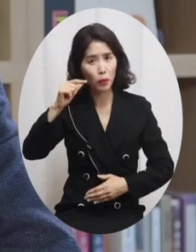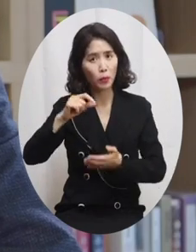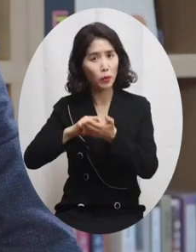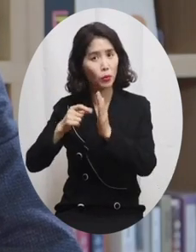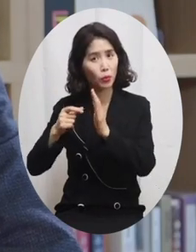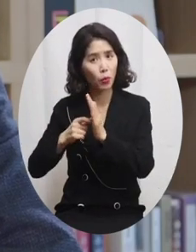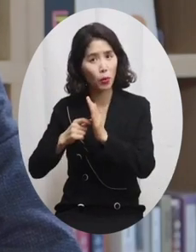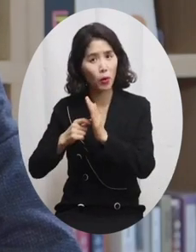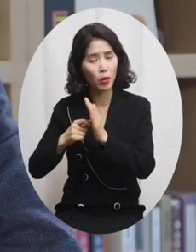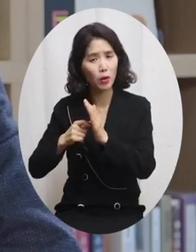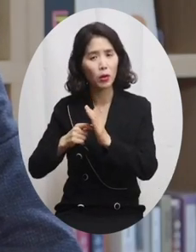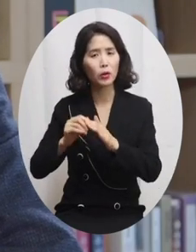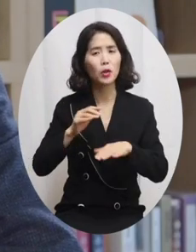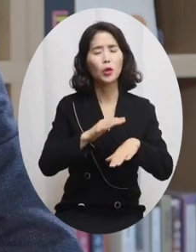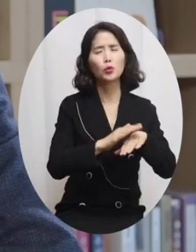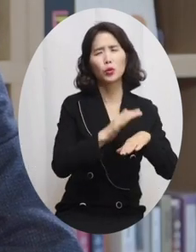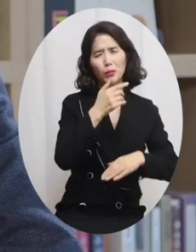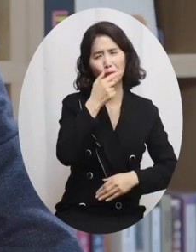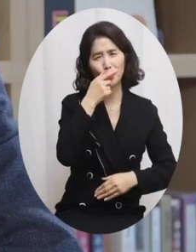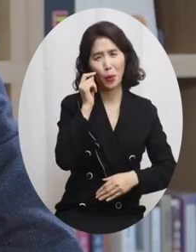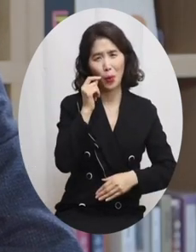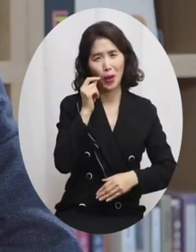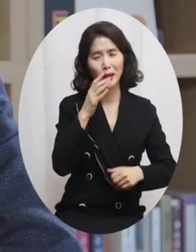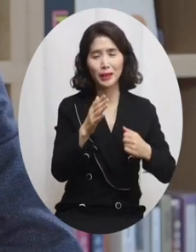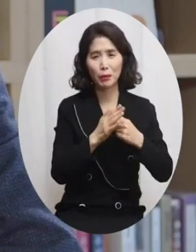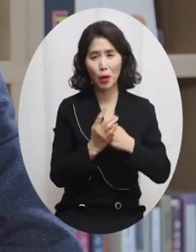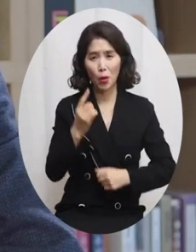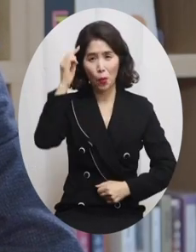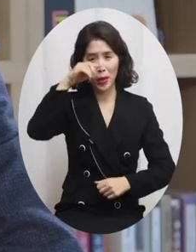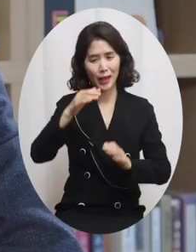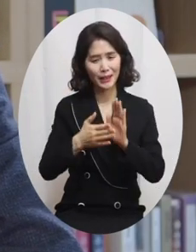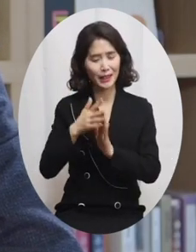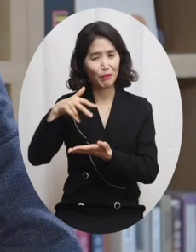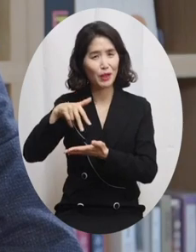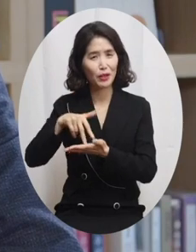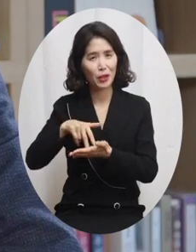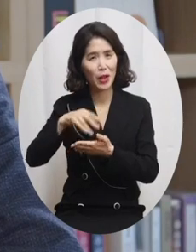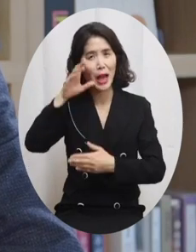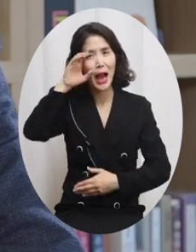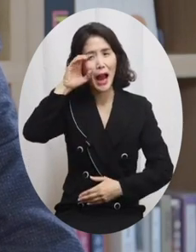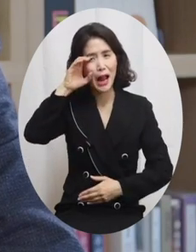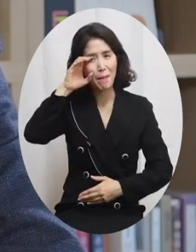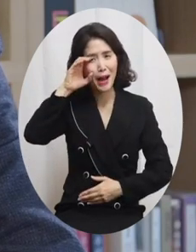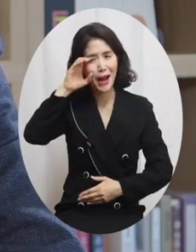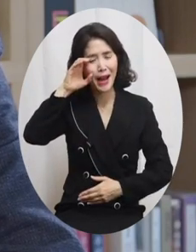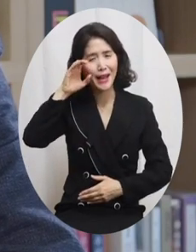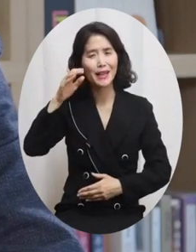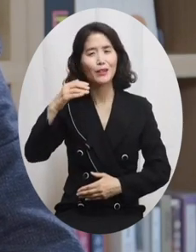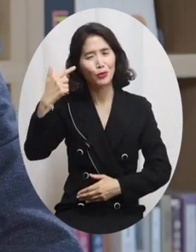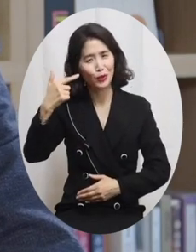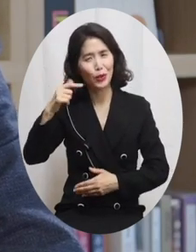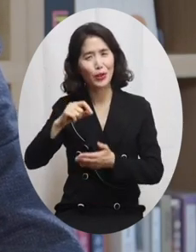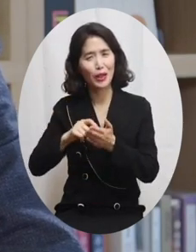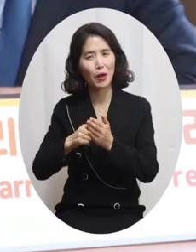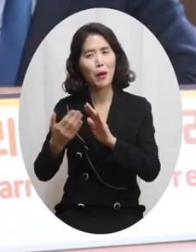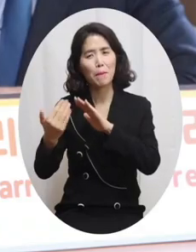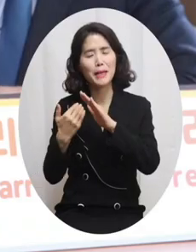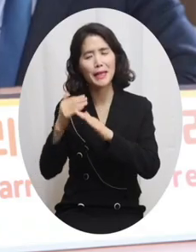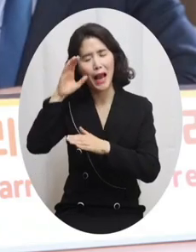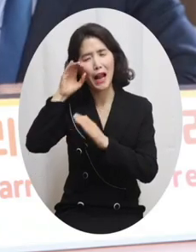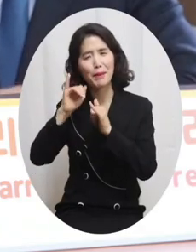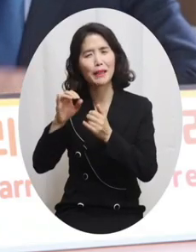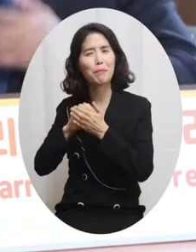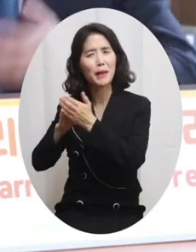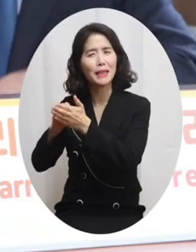그래서 그쪽에 이제 저희가 그 고양시에서 미리 그 알바 육천이라고 해서 미리 채용해놓은 분들이 계세요. 아,